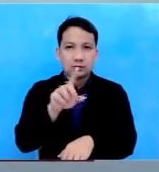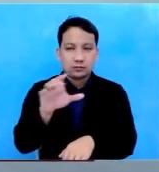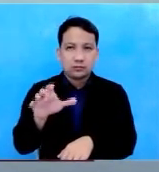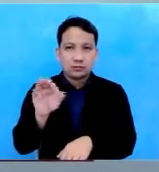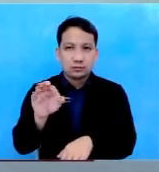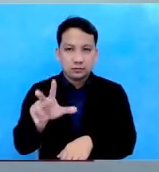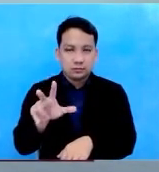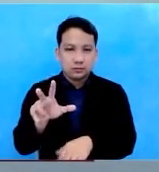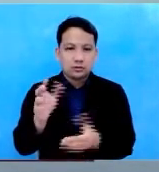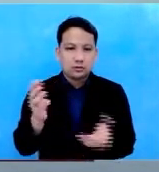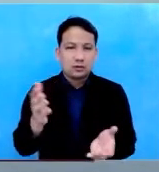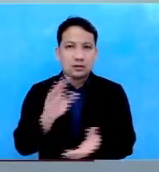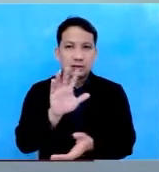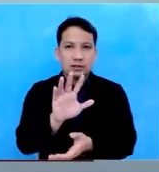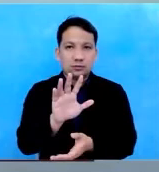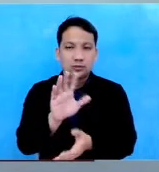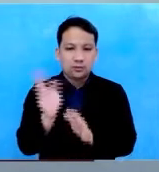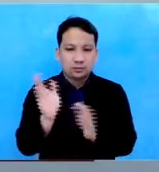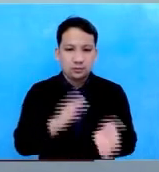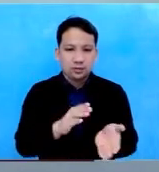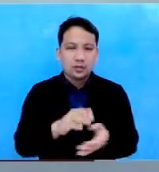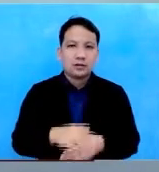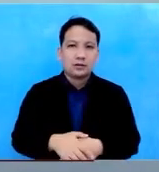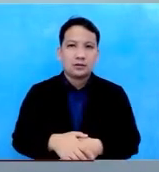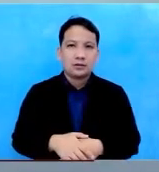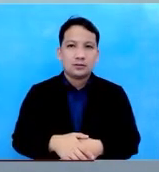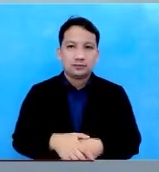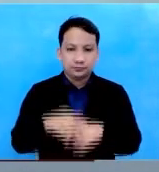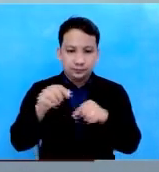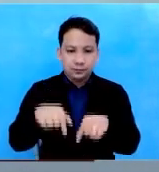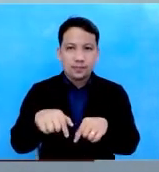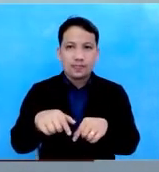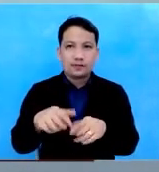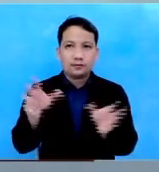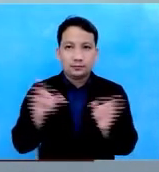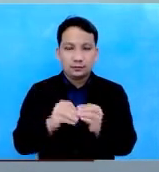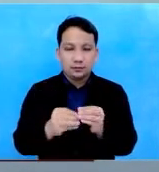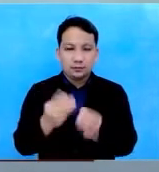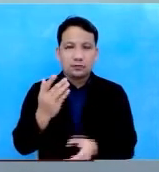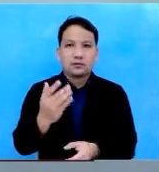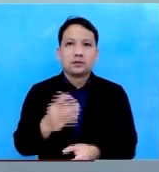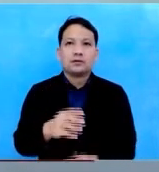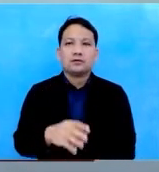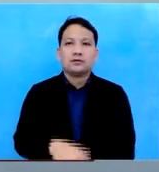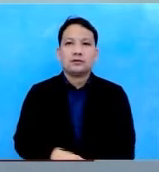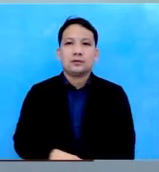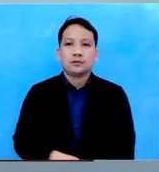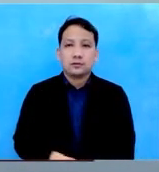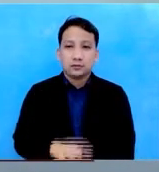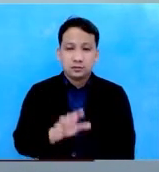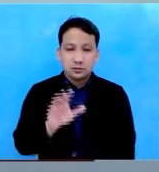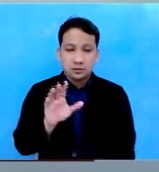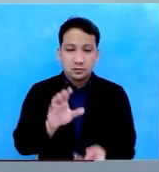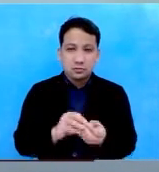yan, 5 po ang namatay. Dito po sa initial na datos na yan, lumalabas na meron itong mortality rate